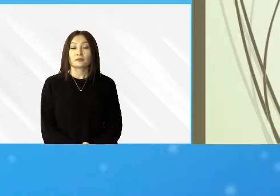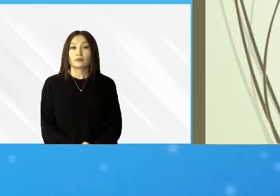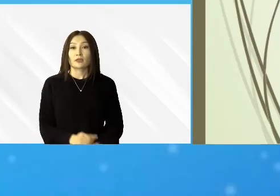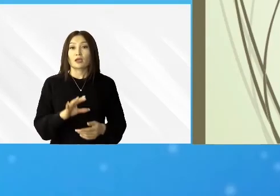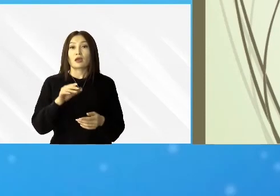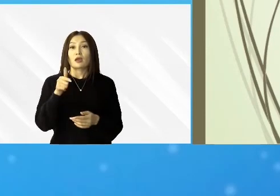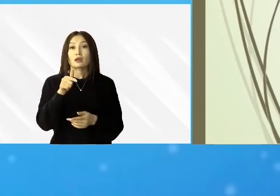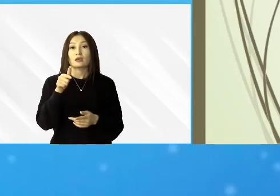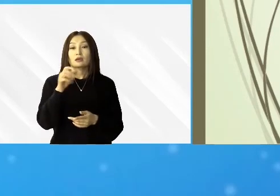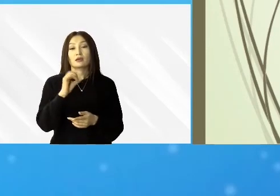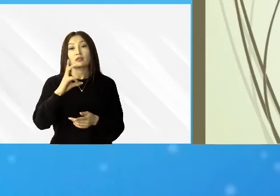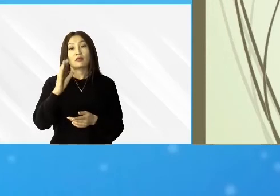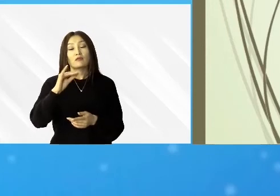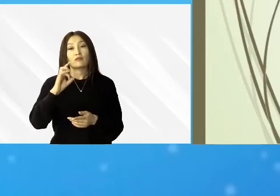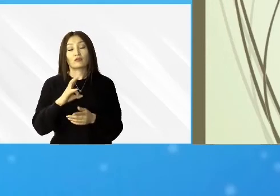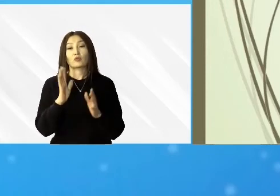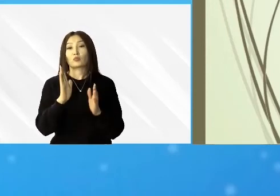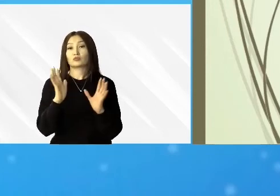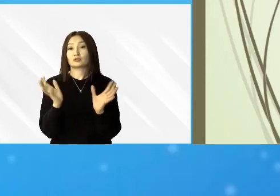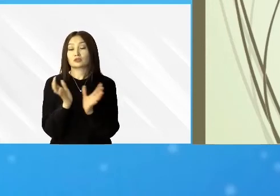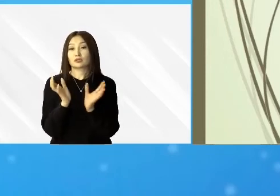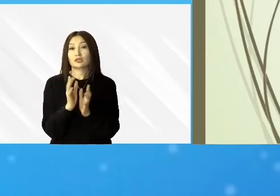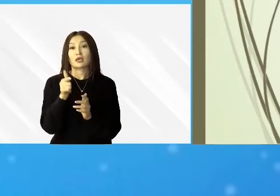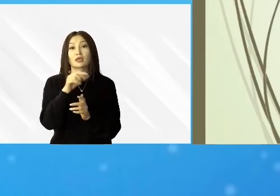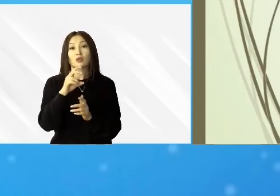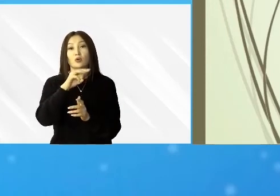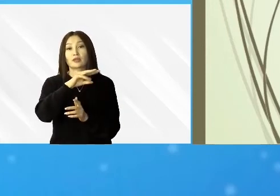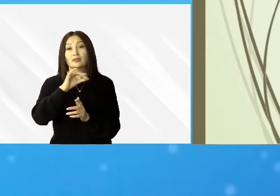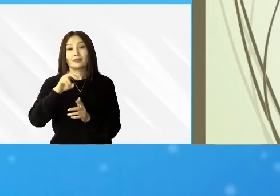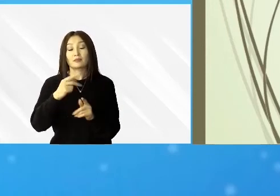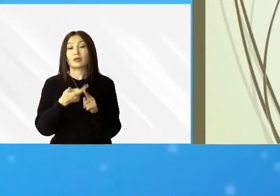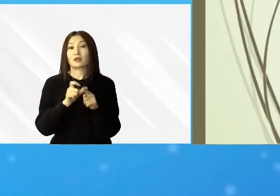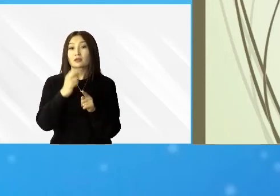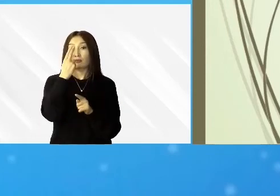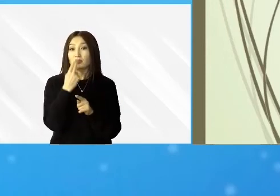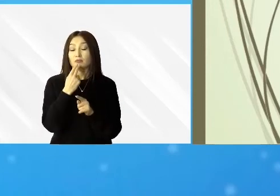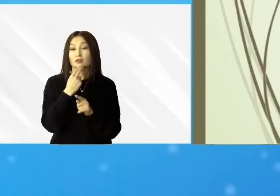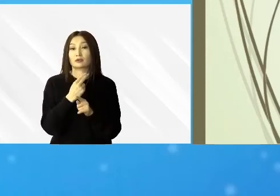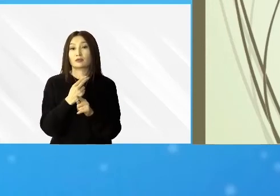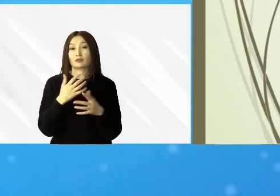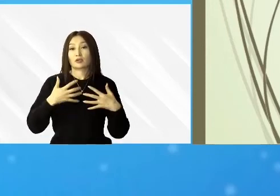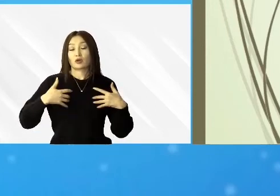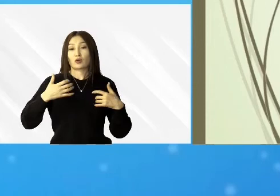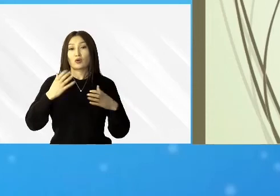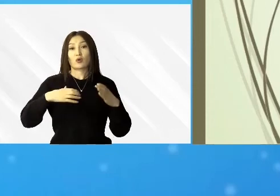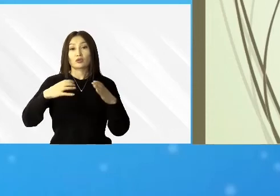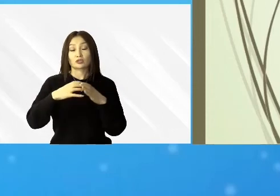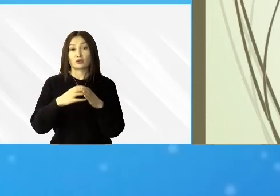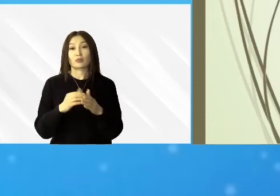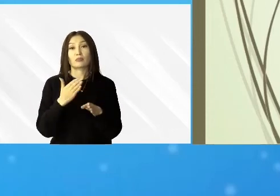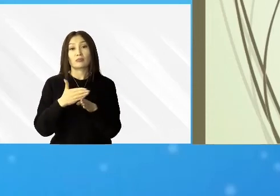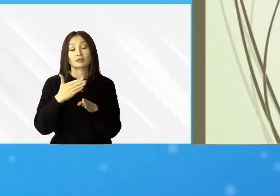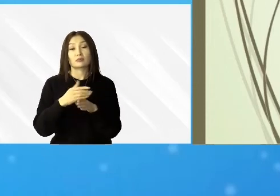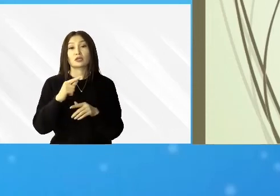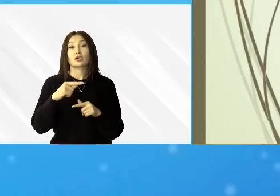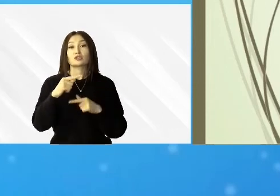Следовательно, в генофонде популяции будут сохраняться и генотипы этих более приспособленных особей. Постепенно, через